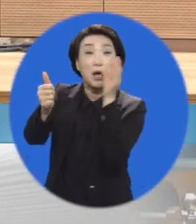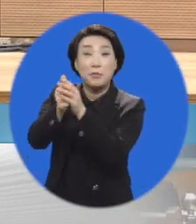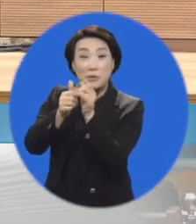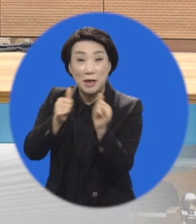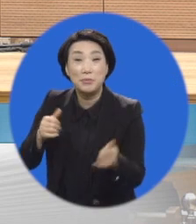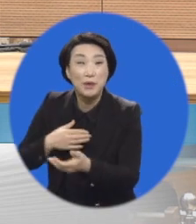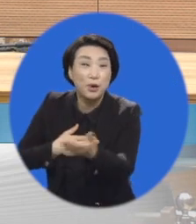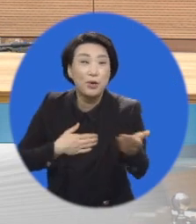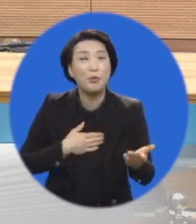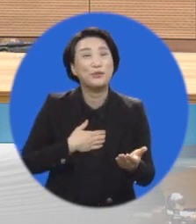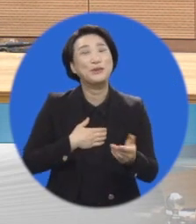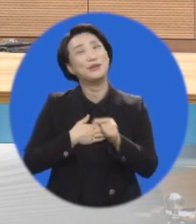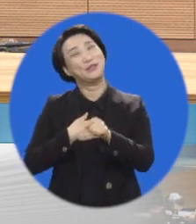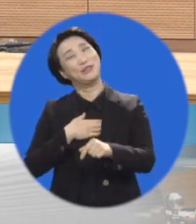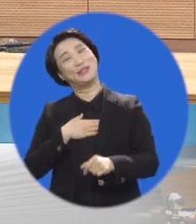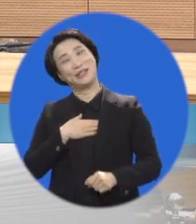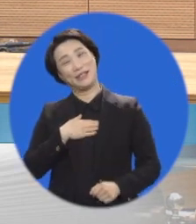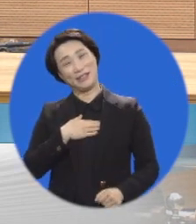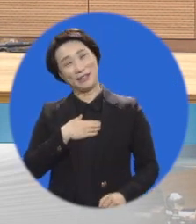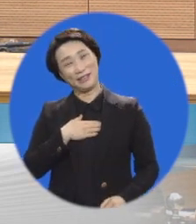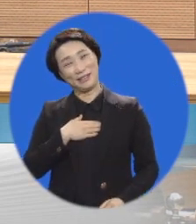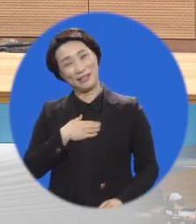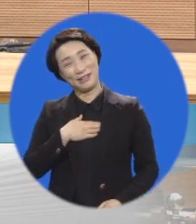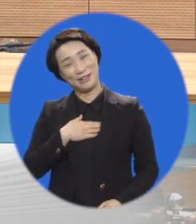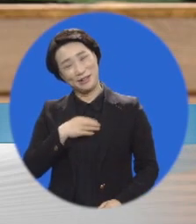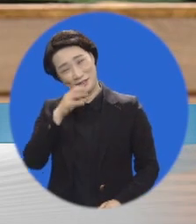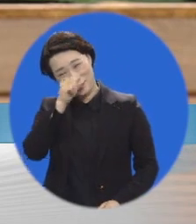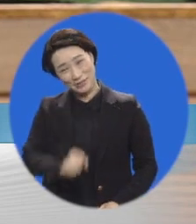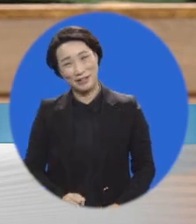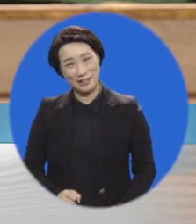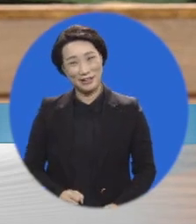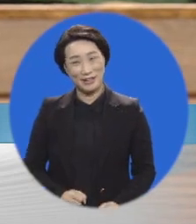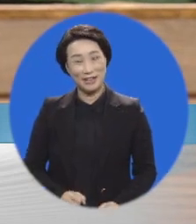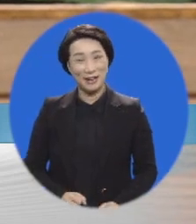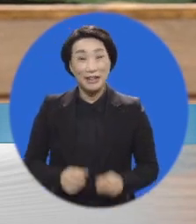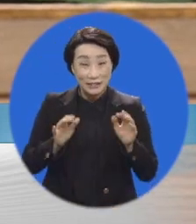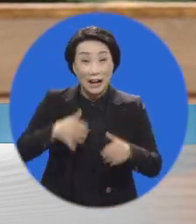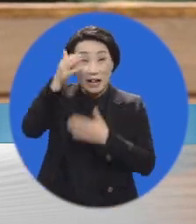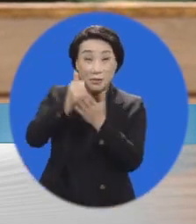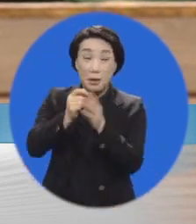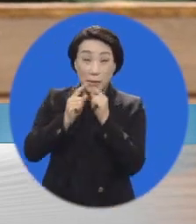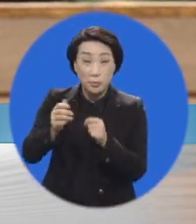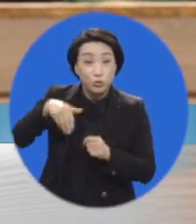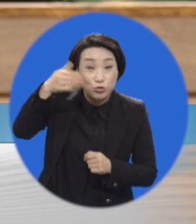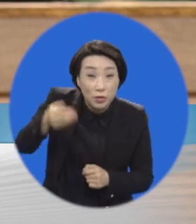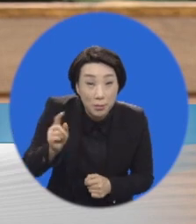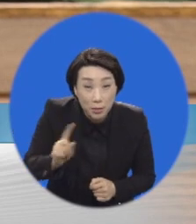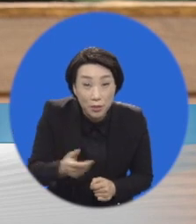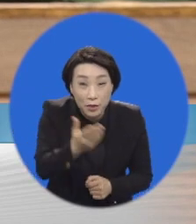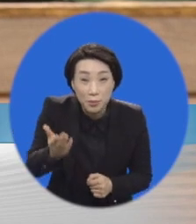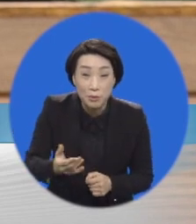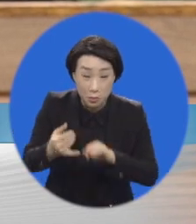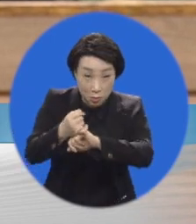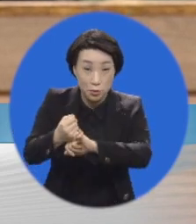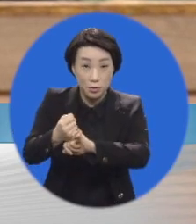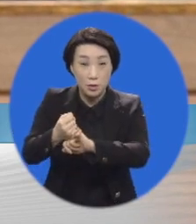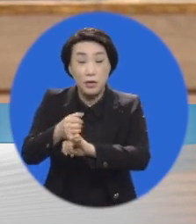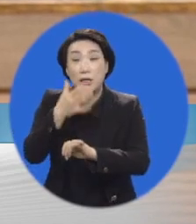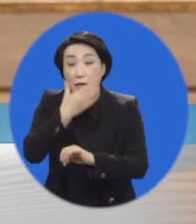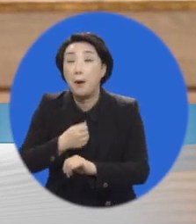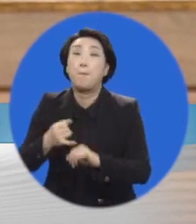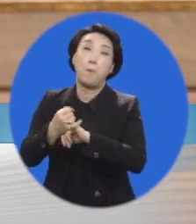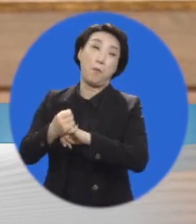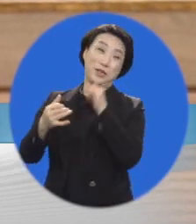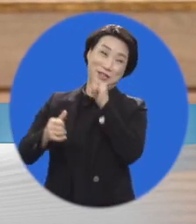사람 얼마나 참 좋아요. 하나님의 말씀의 뒤에는 반드시 약속된 축복이